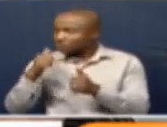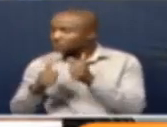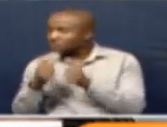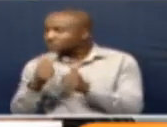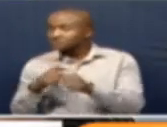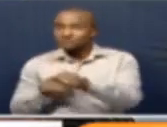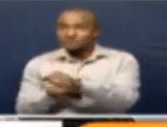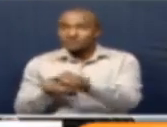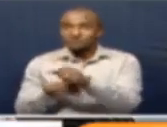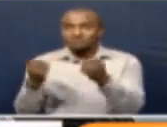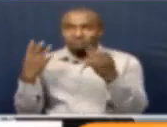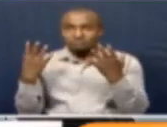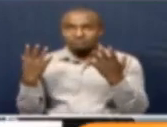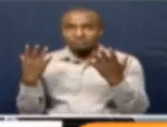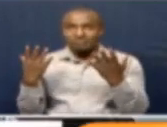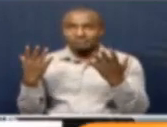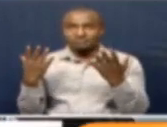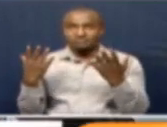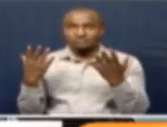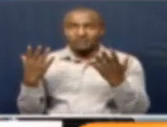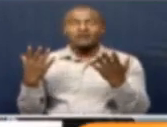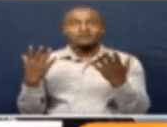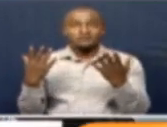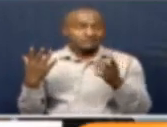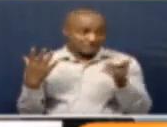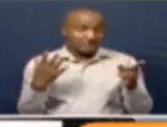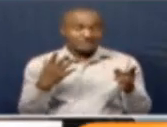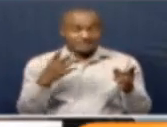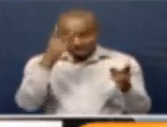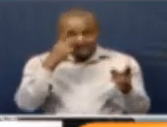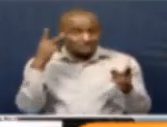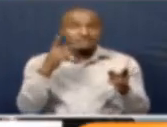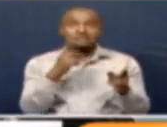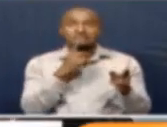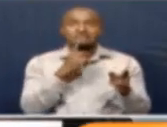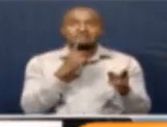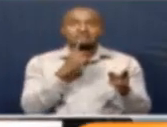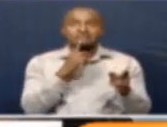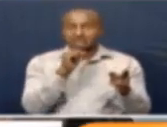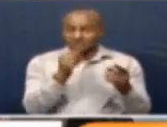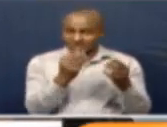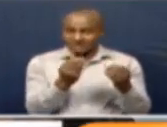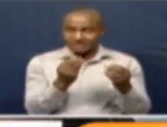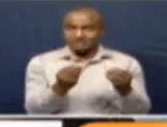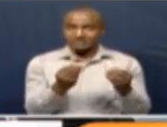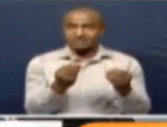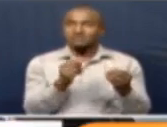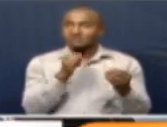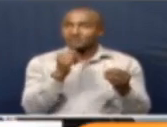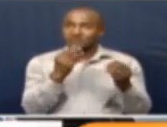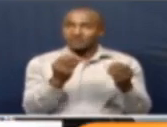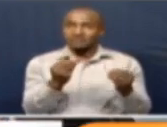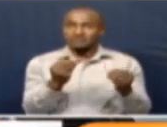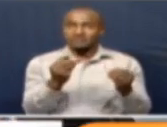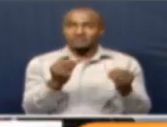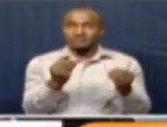aliyovaa. Kwa kanza wangu anavyosema, anasema kwamba si rahisi kutekeleza itakanavyo kwa sababu wakati